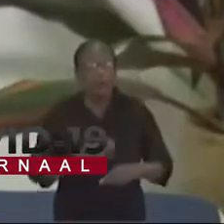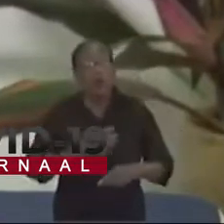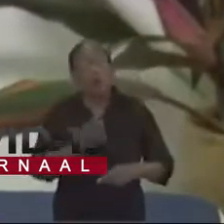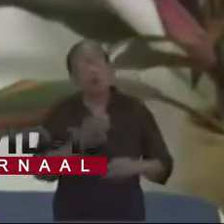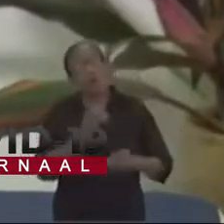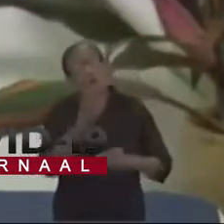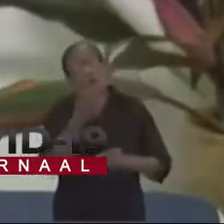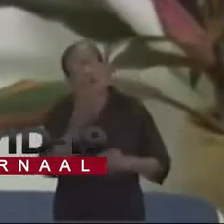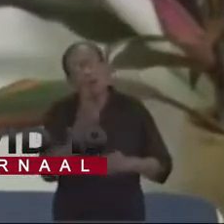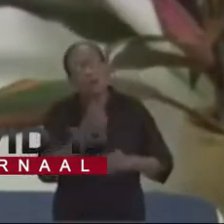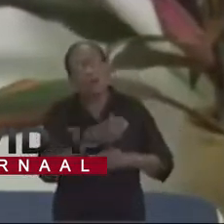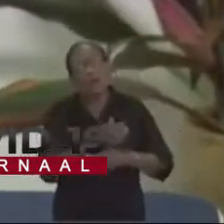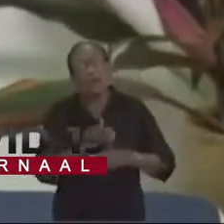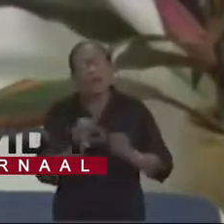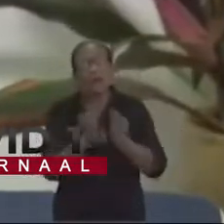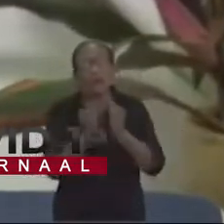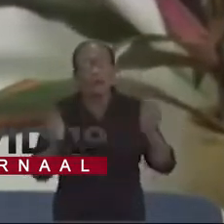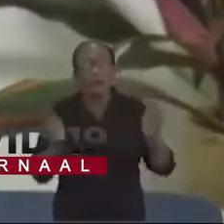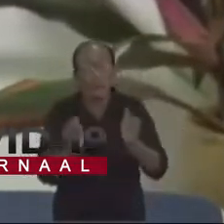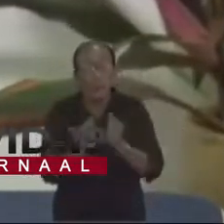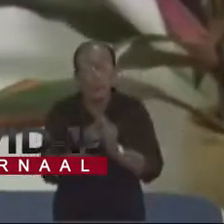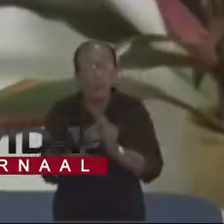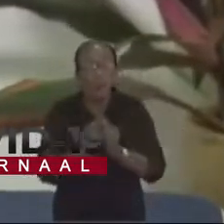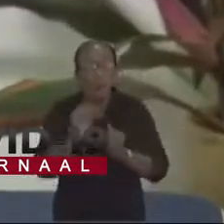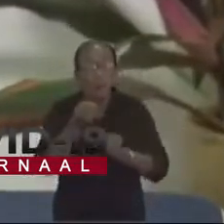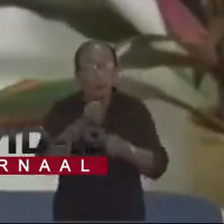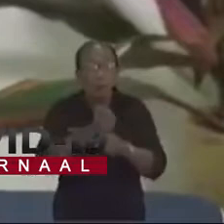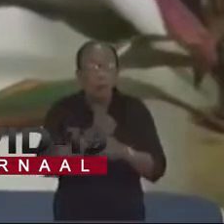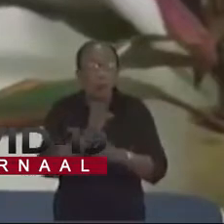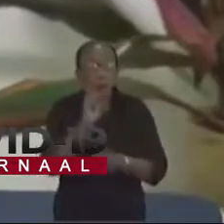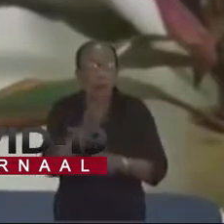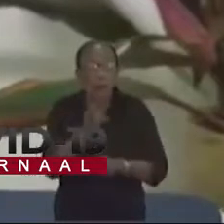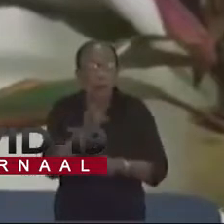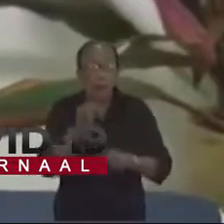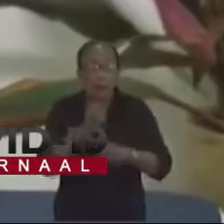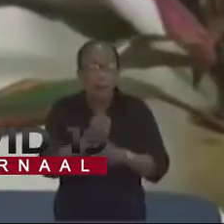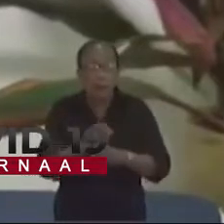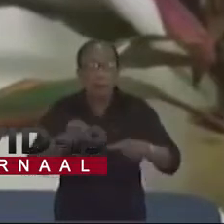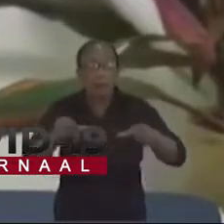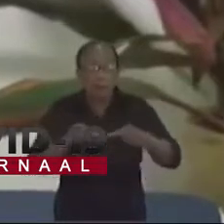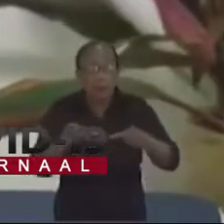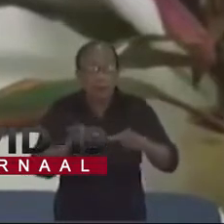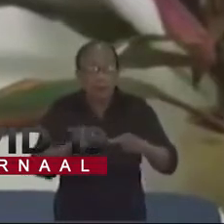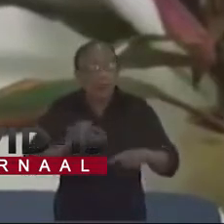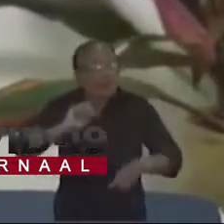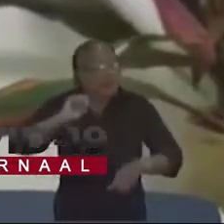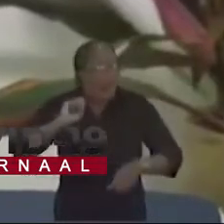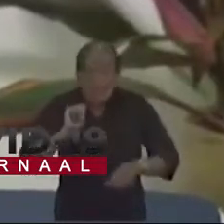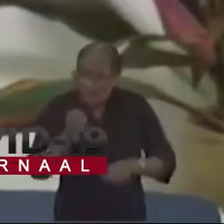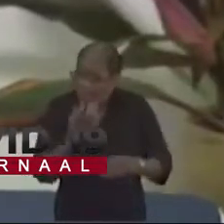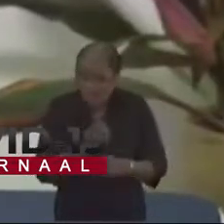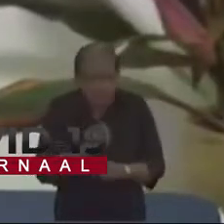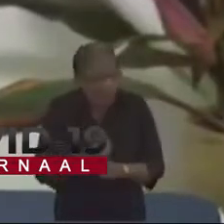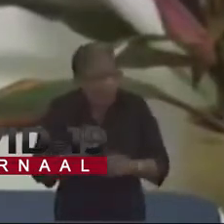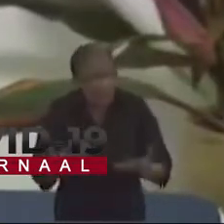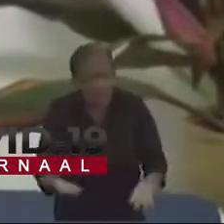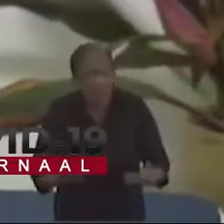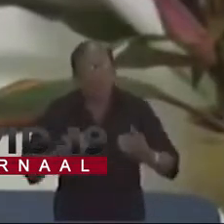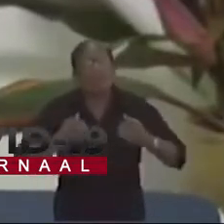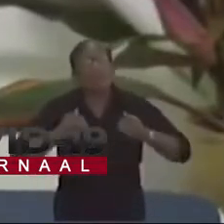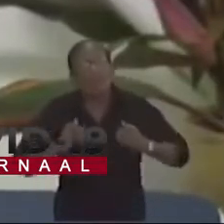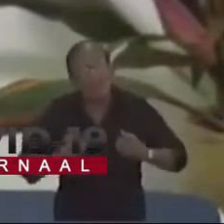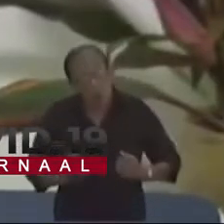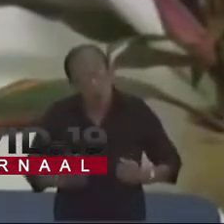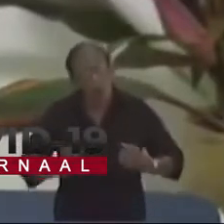jaar, nog de verschillende golven kunnen overbruggen. Maar het personeel is op. Het personeel is moe. De